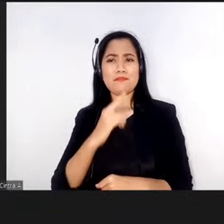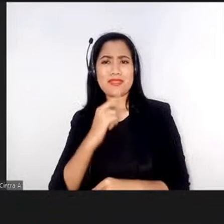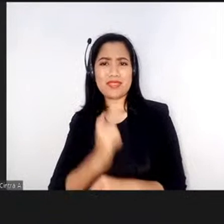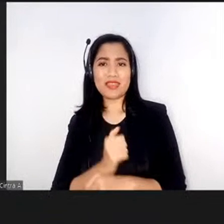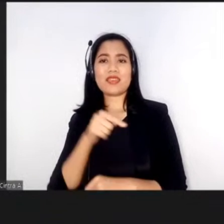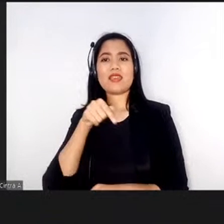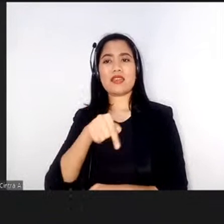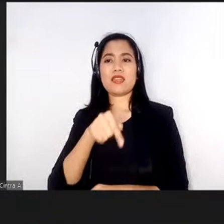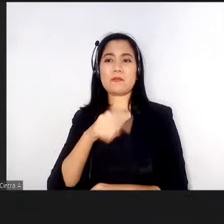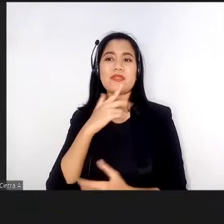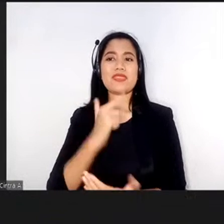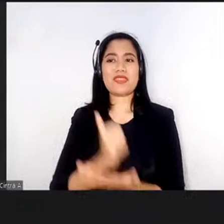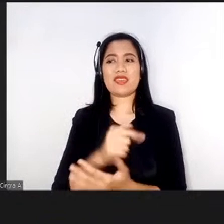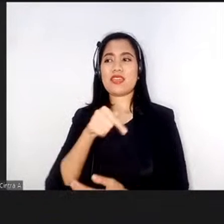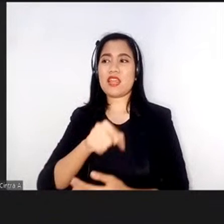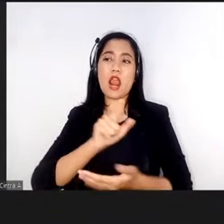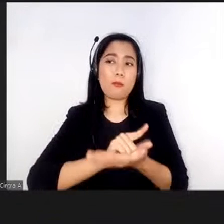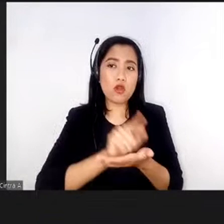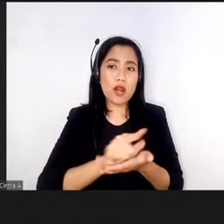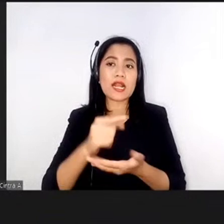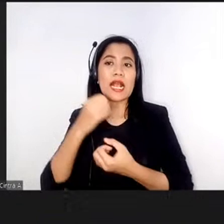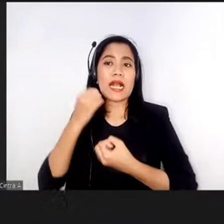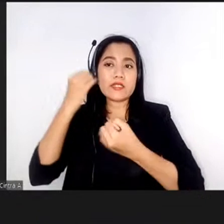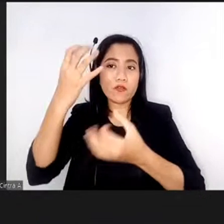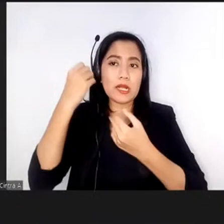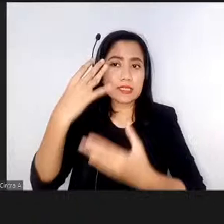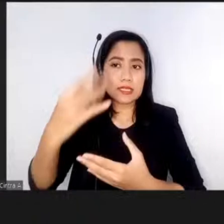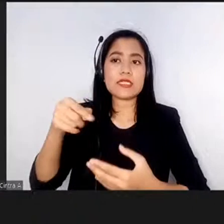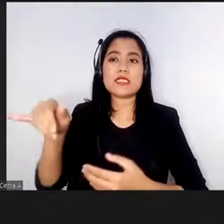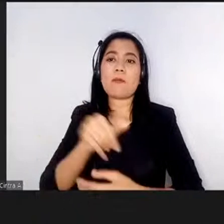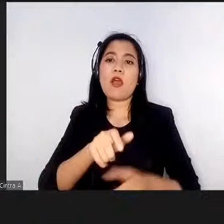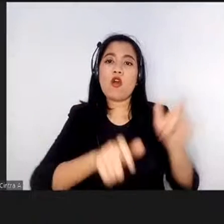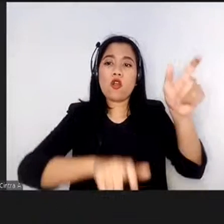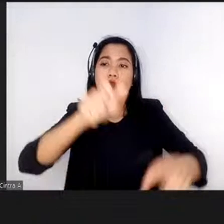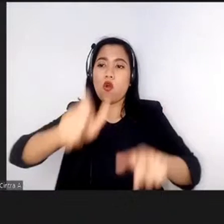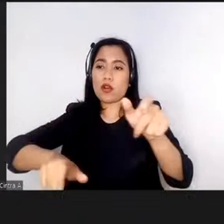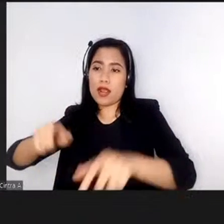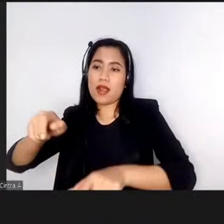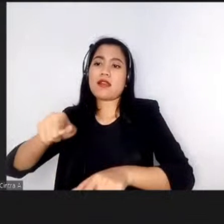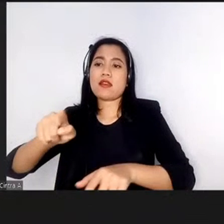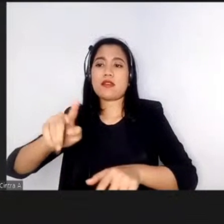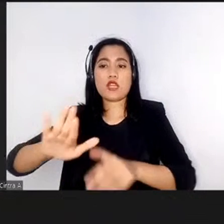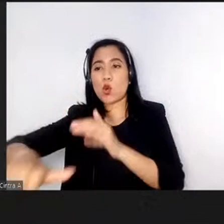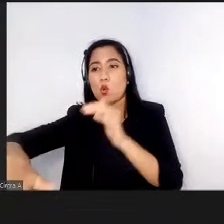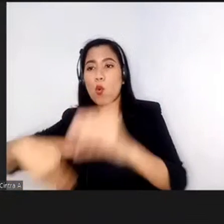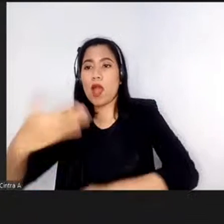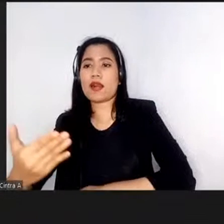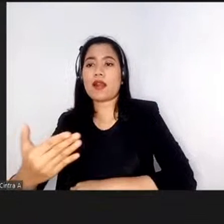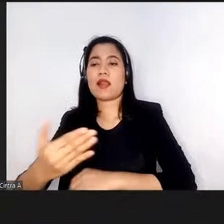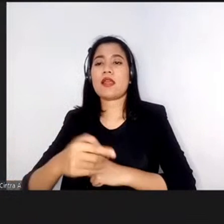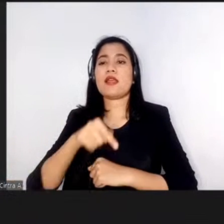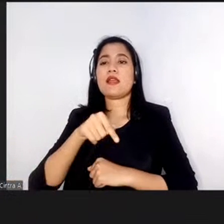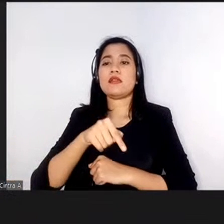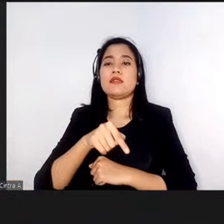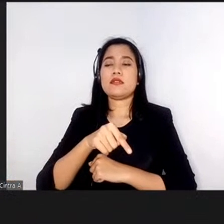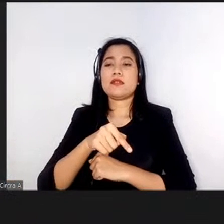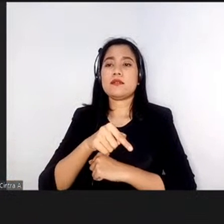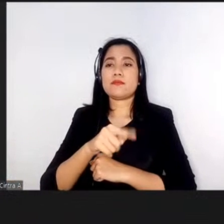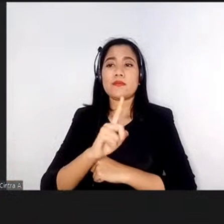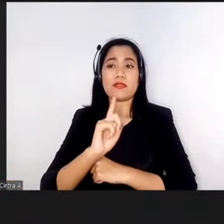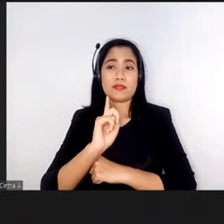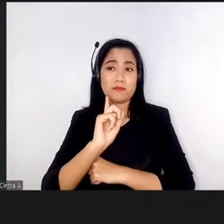ini memberikan informasi kepada para kepentingan eksternal selain dari ee proses ini bisa